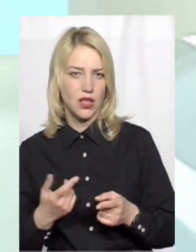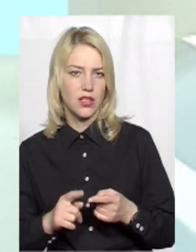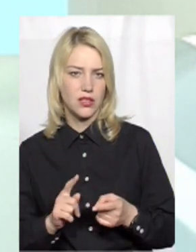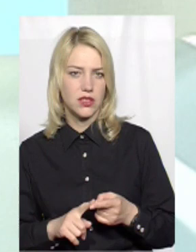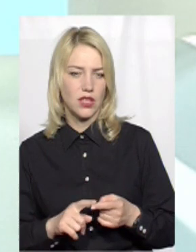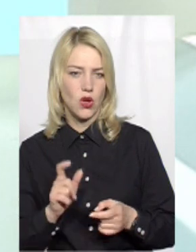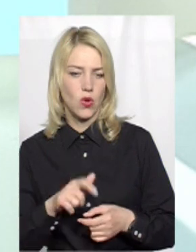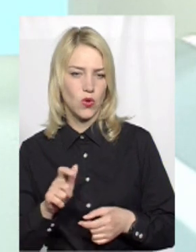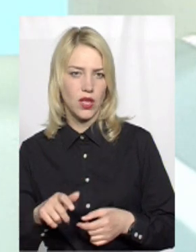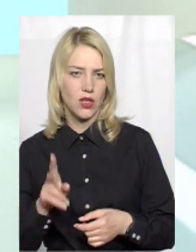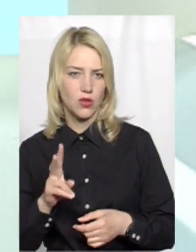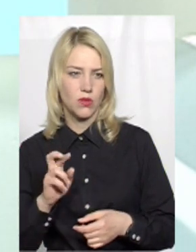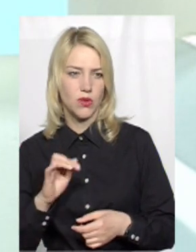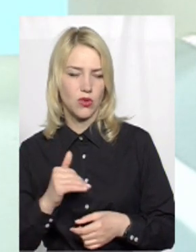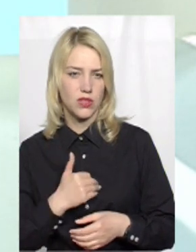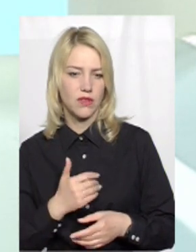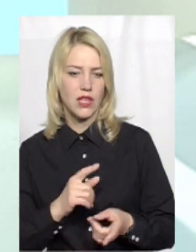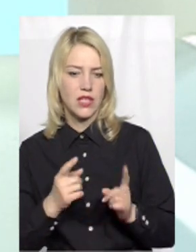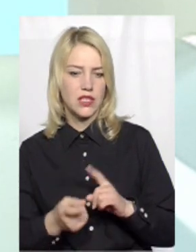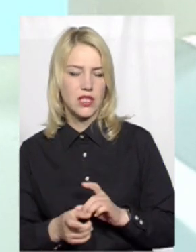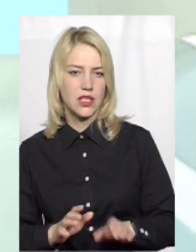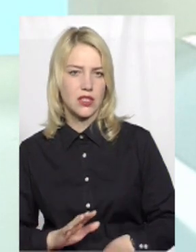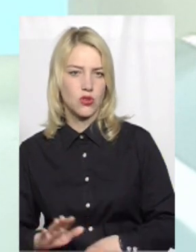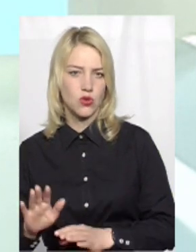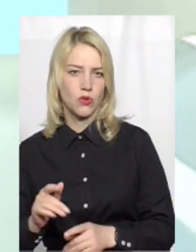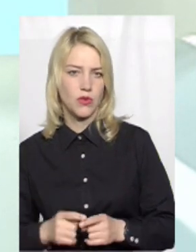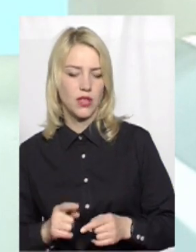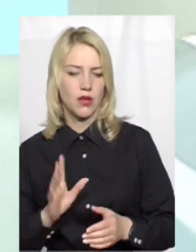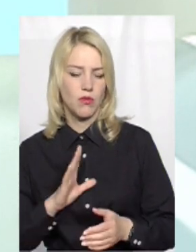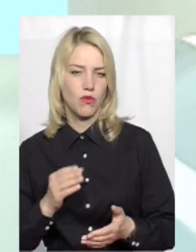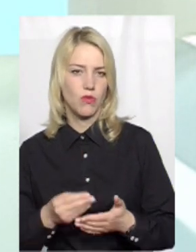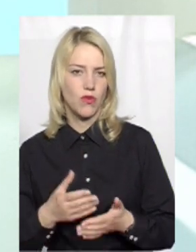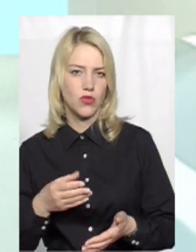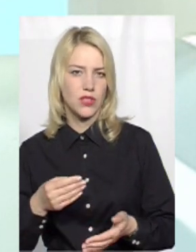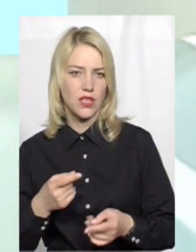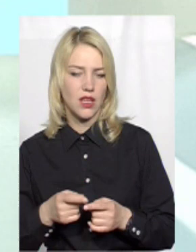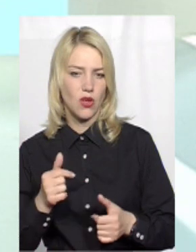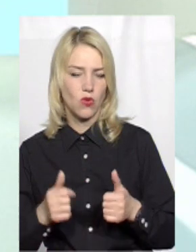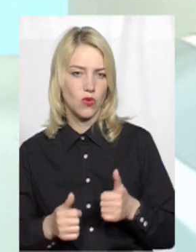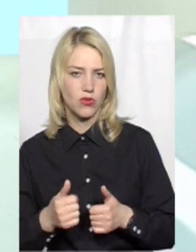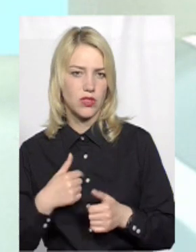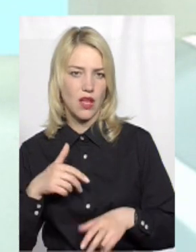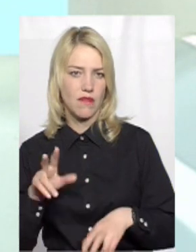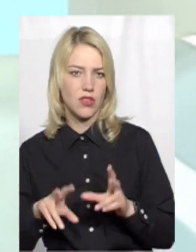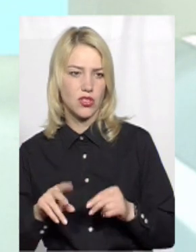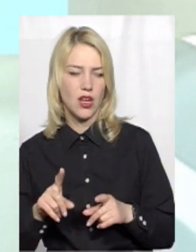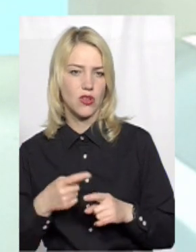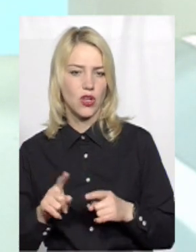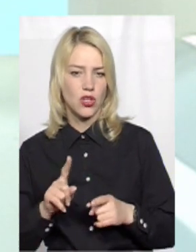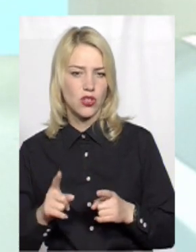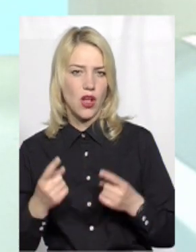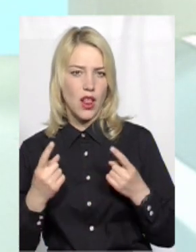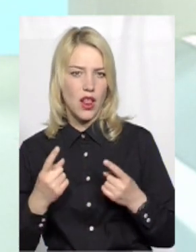людей, які хотіли стати заступниками, був повноцінний конкурс. І я вважаю, що валова